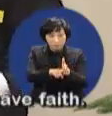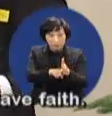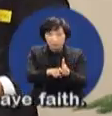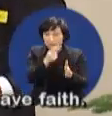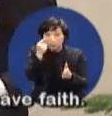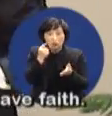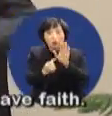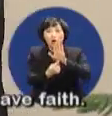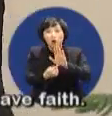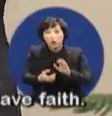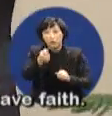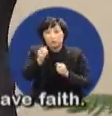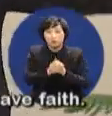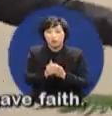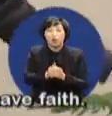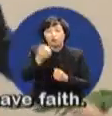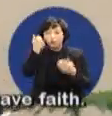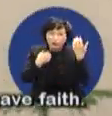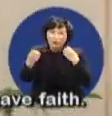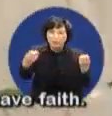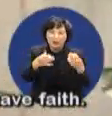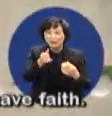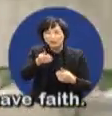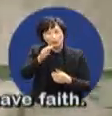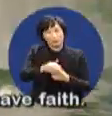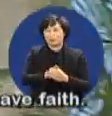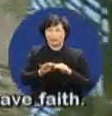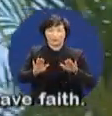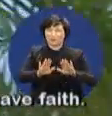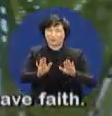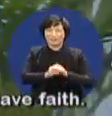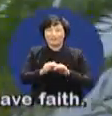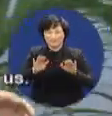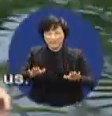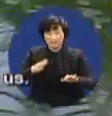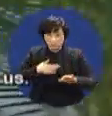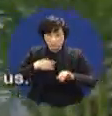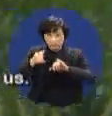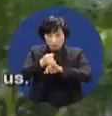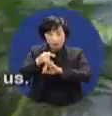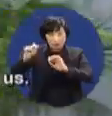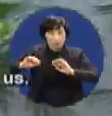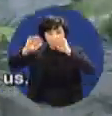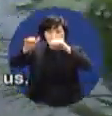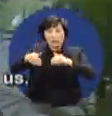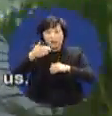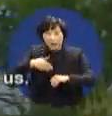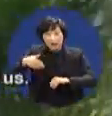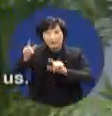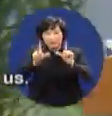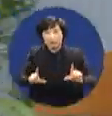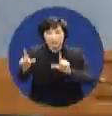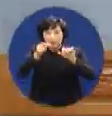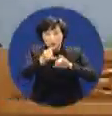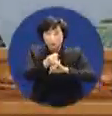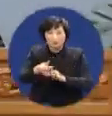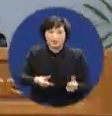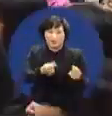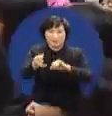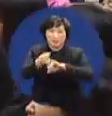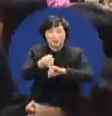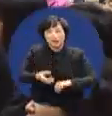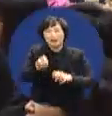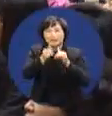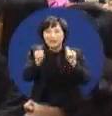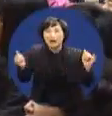증거를 가졌기 때문에 누가 말하게도 나는 천국 가서 살아야 돼요. 그런 약속을 가지신 분